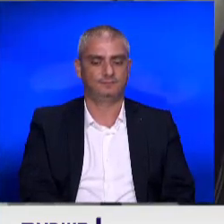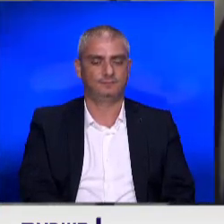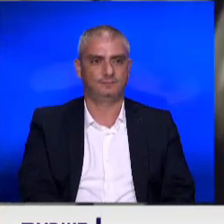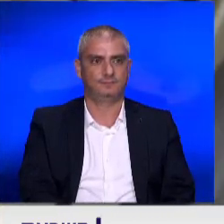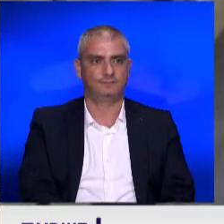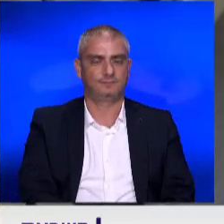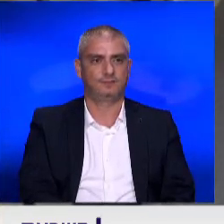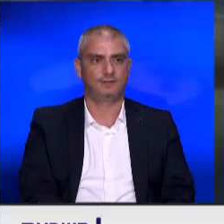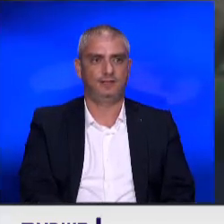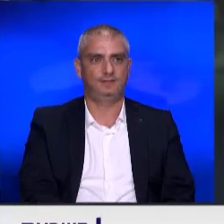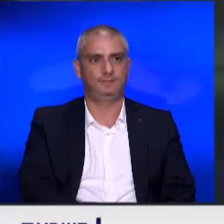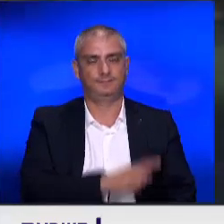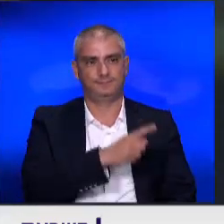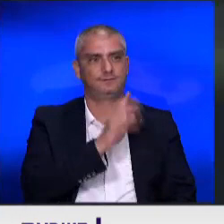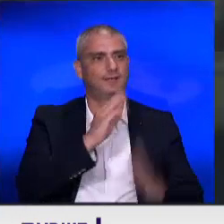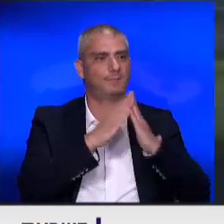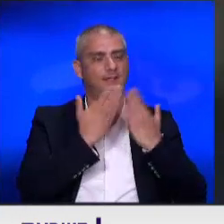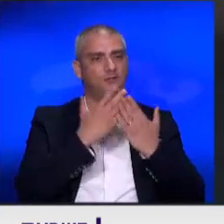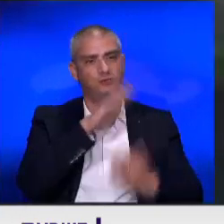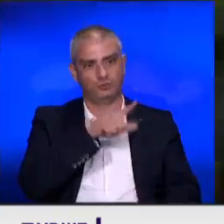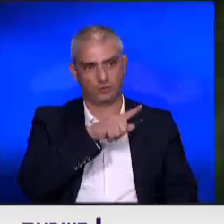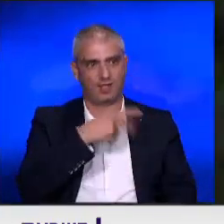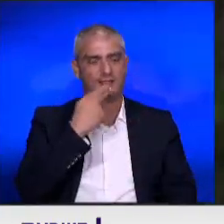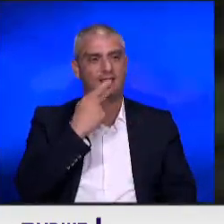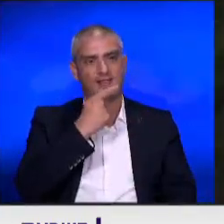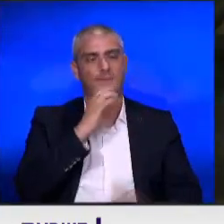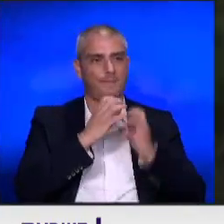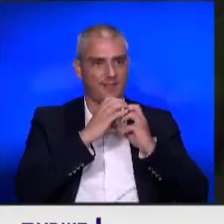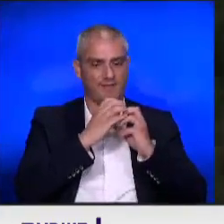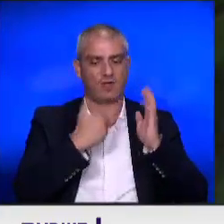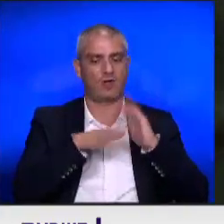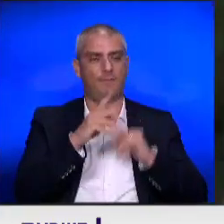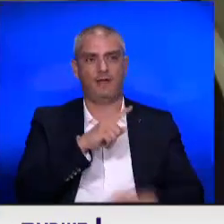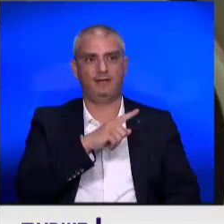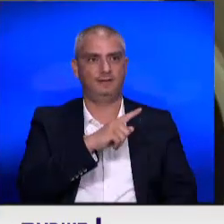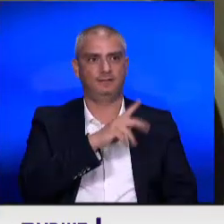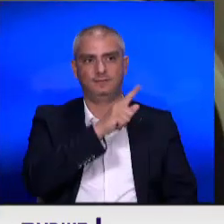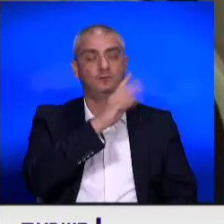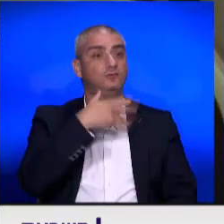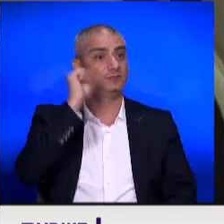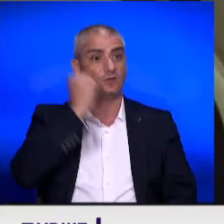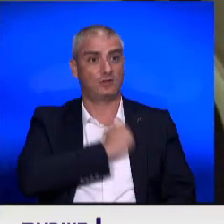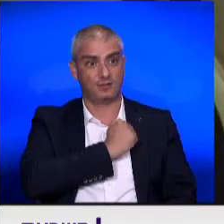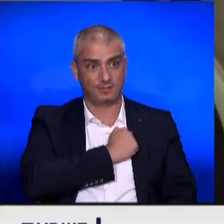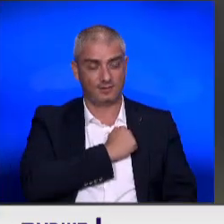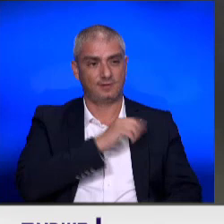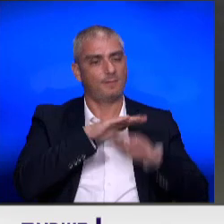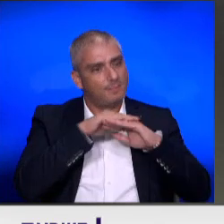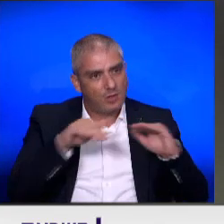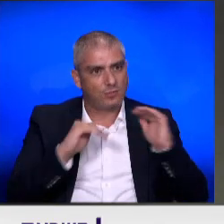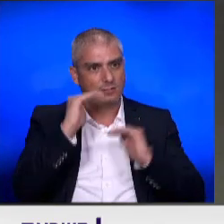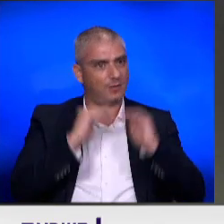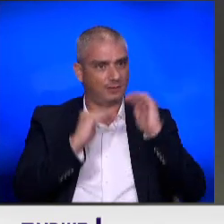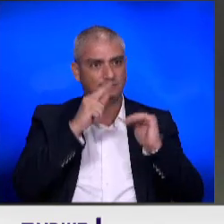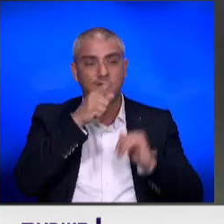זהו בית הכנסת של השכונה, הדר גנים, פתח תקווה, רוב מוחלט לציונות הדתית בגרסה המתונה יחסית.